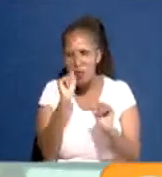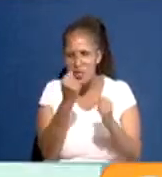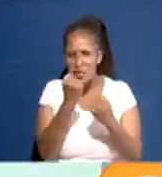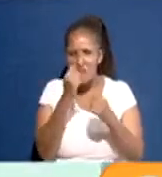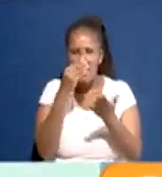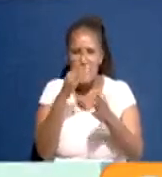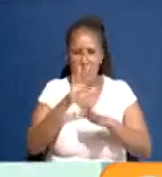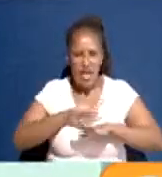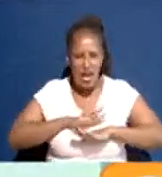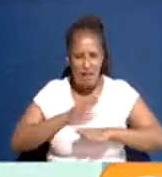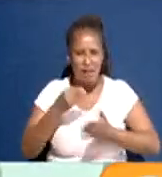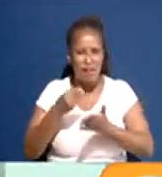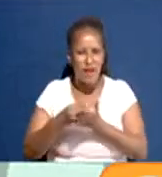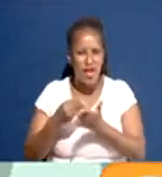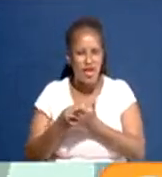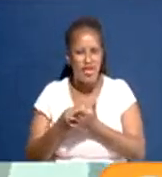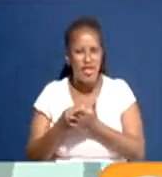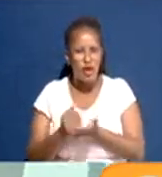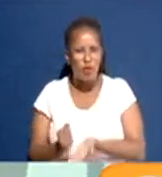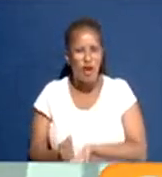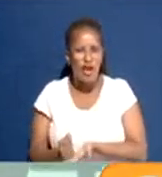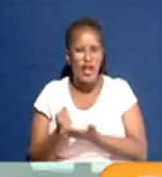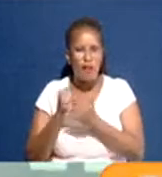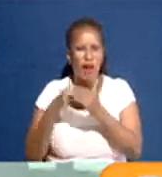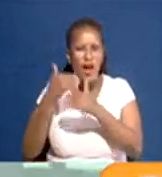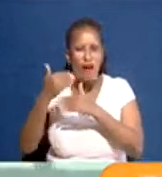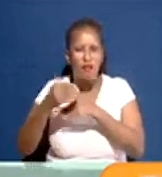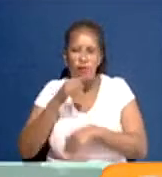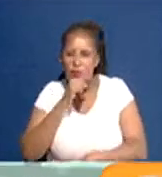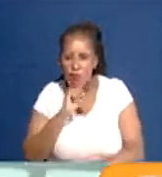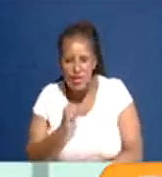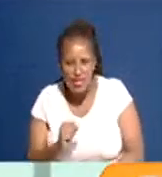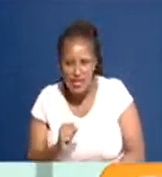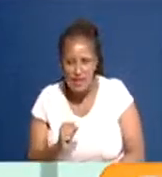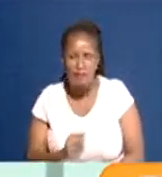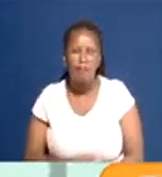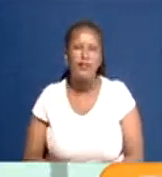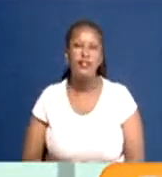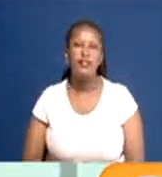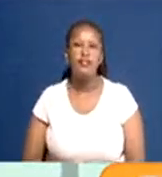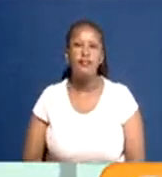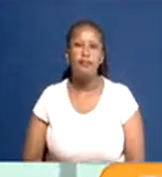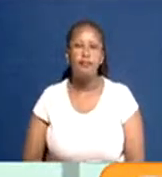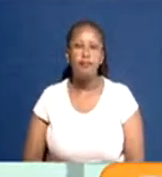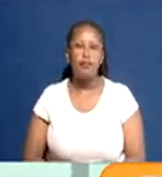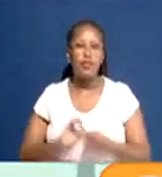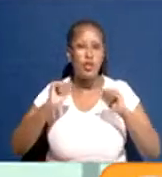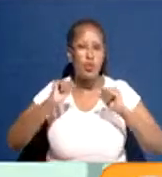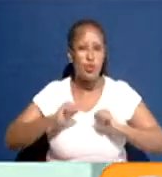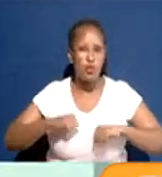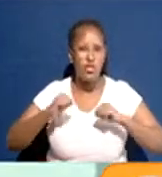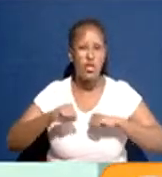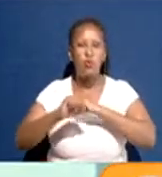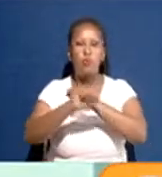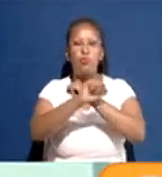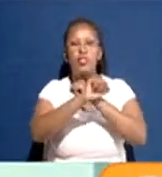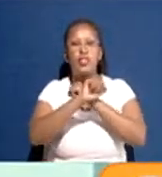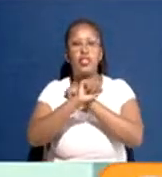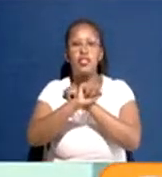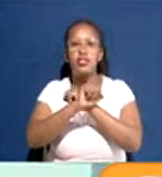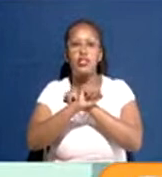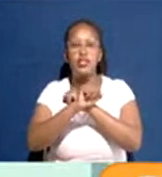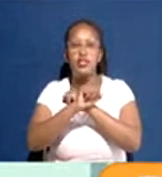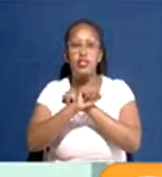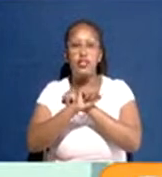money to take care of their retirement. Jambo la pili, ili tuweze kuprotect